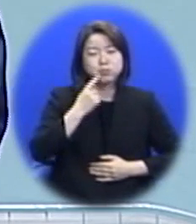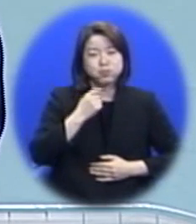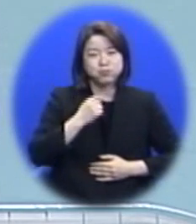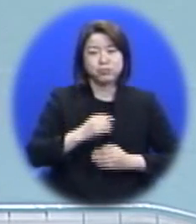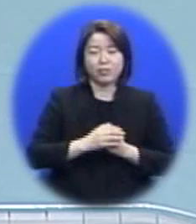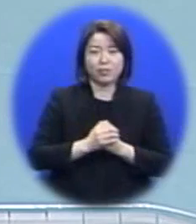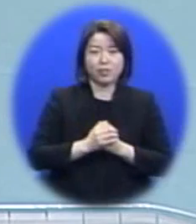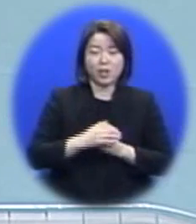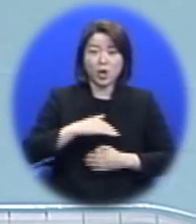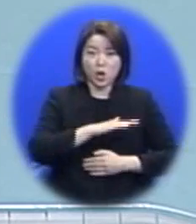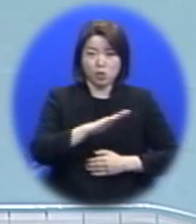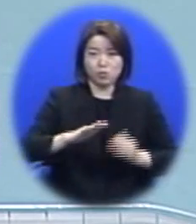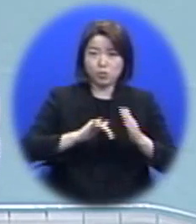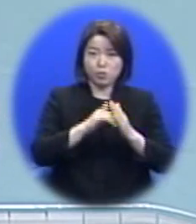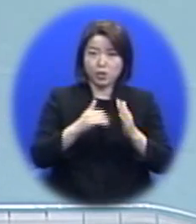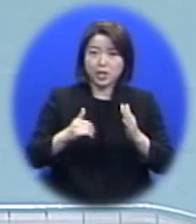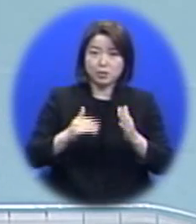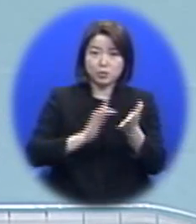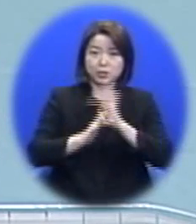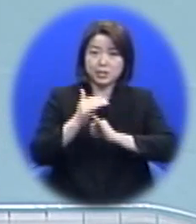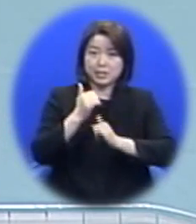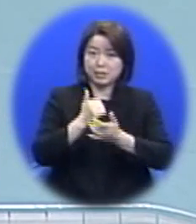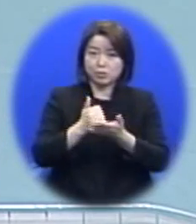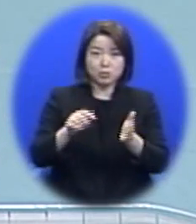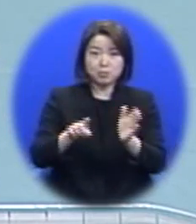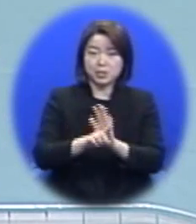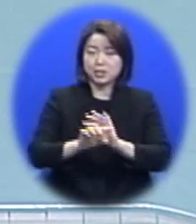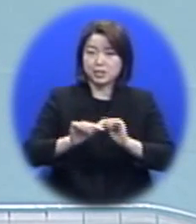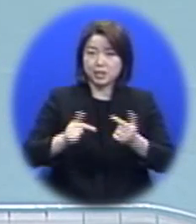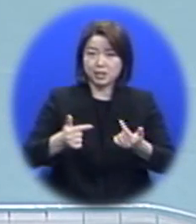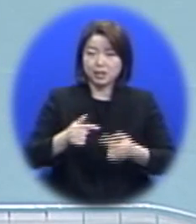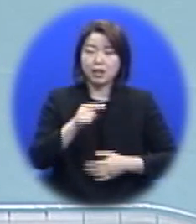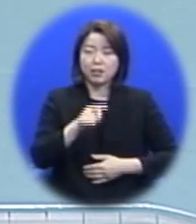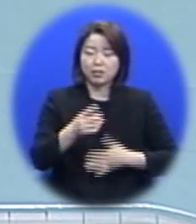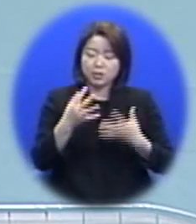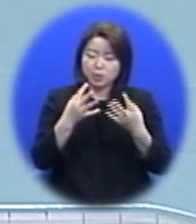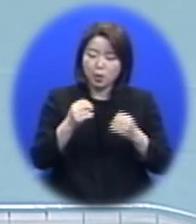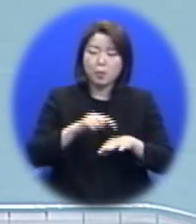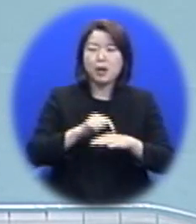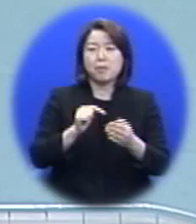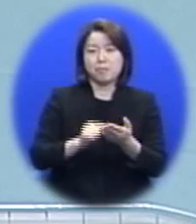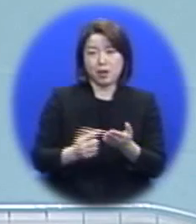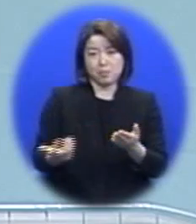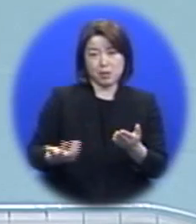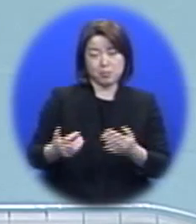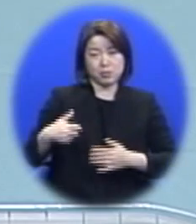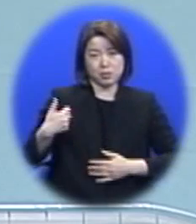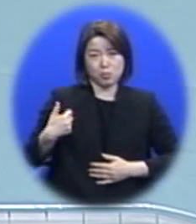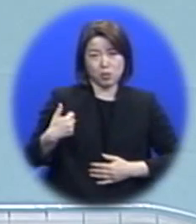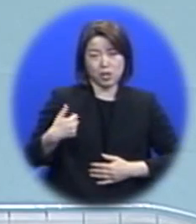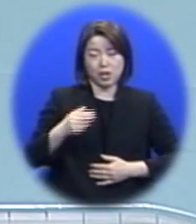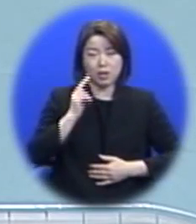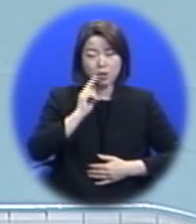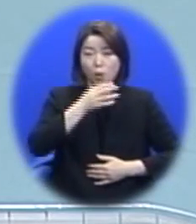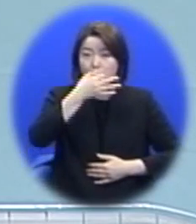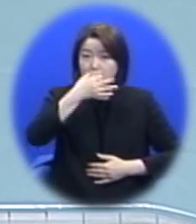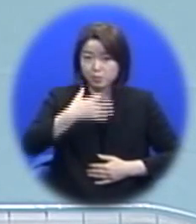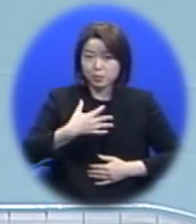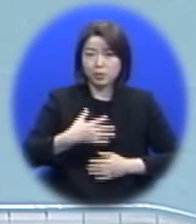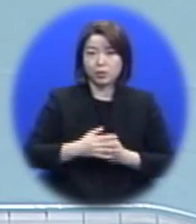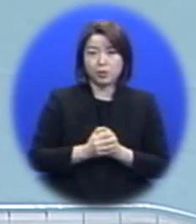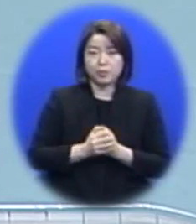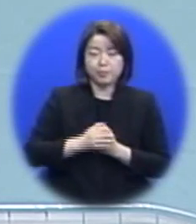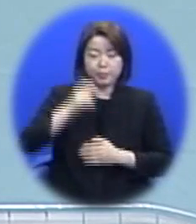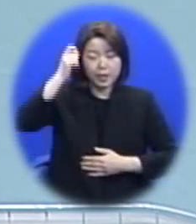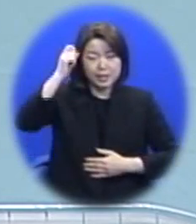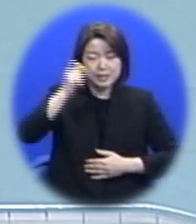저희 가족들은 예수님을 믿지 않아요. 그것이 얼마나 마음 아픈지 몰라요. 너무나 힘들어요.